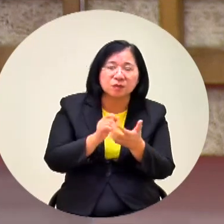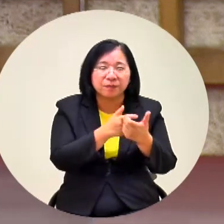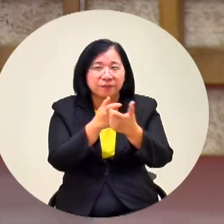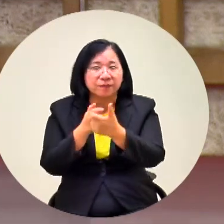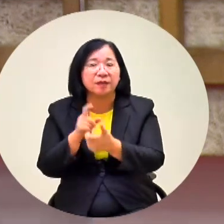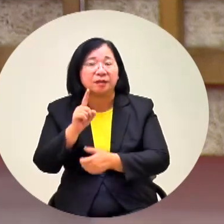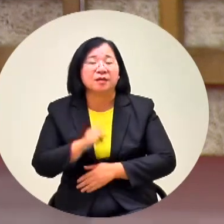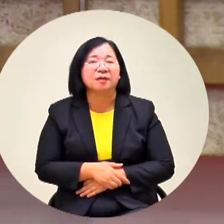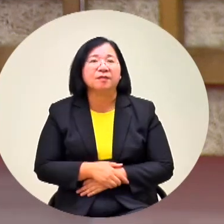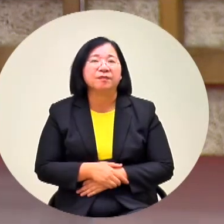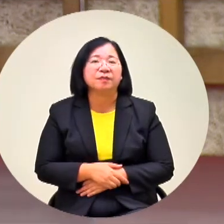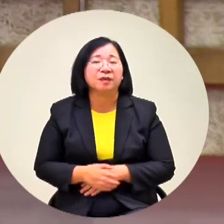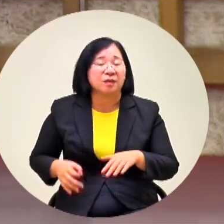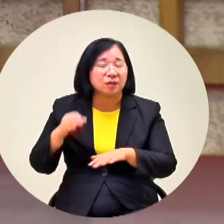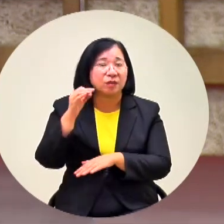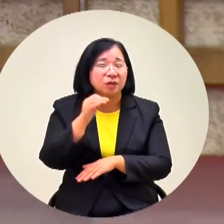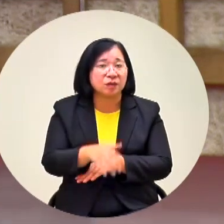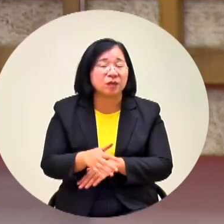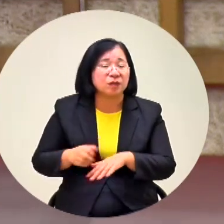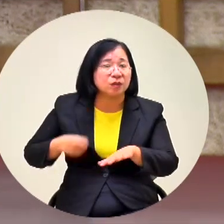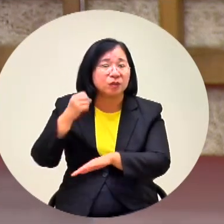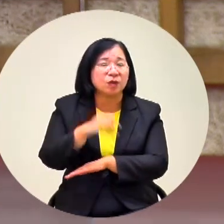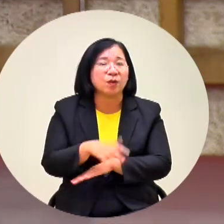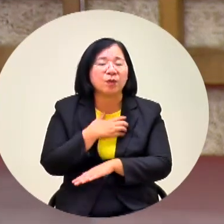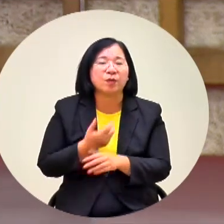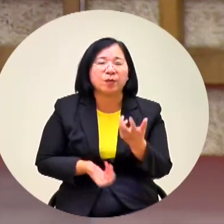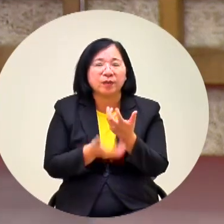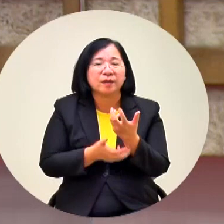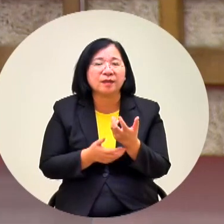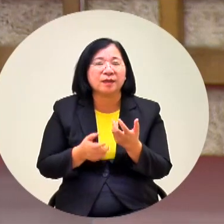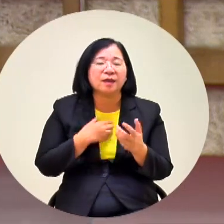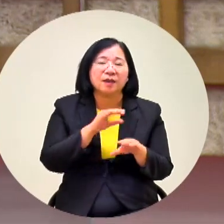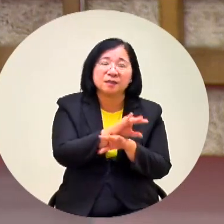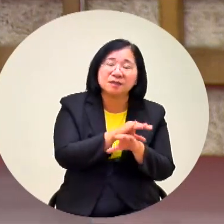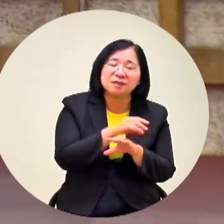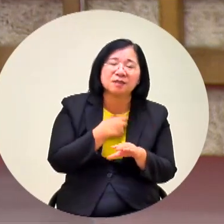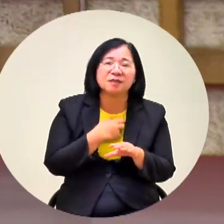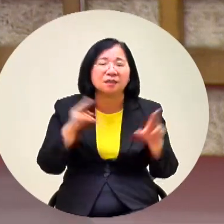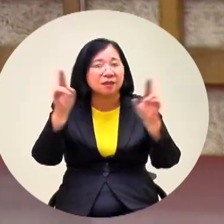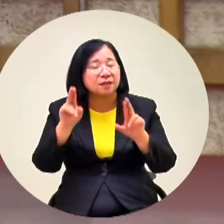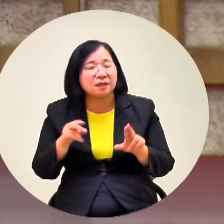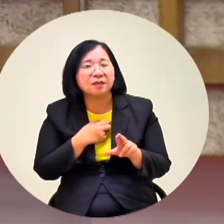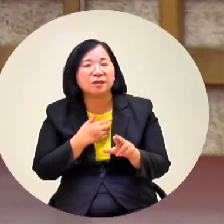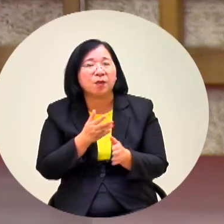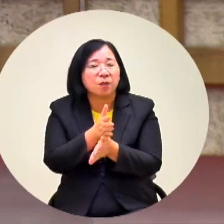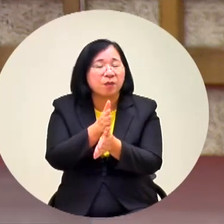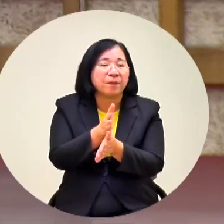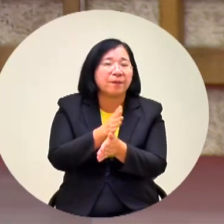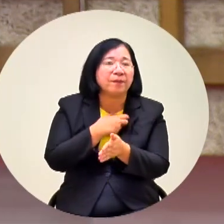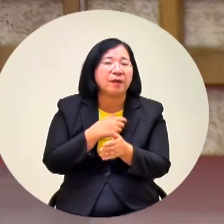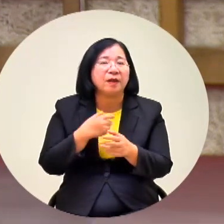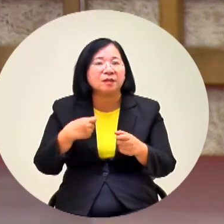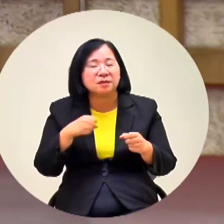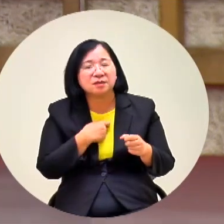投入燃料机车、燃料汽车、燃料的电动巴士，或者是工业用、生活使用，这些都是